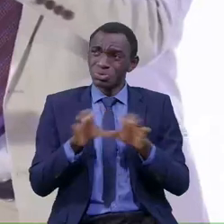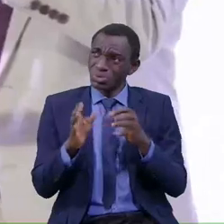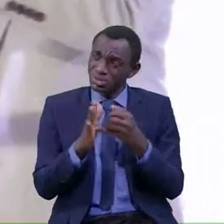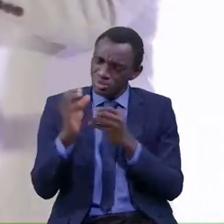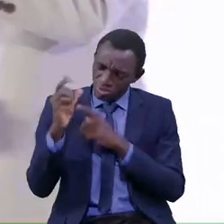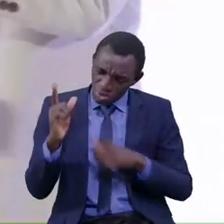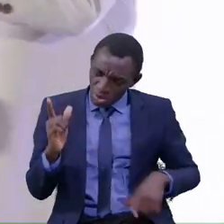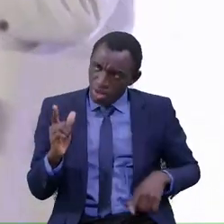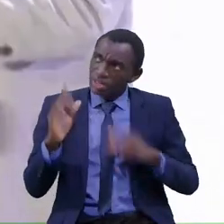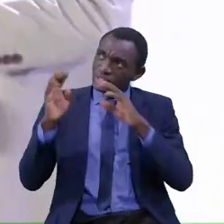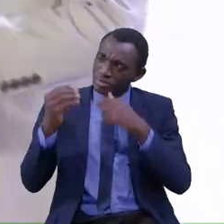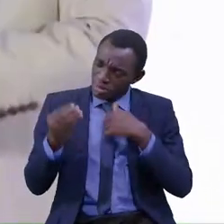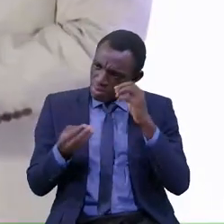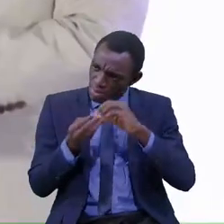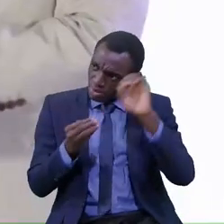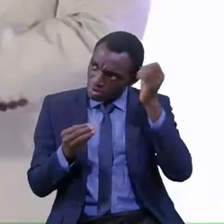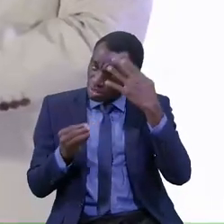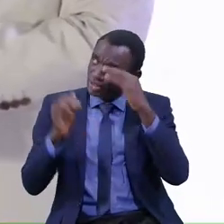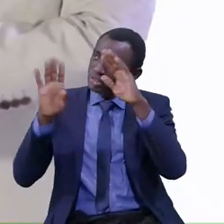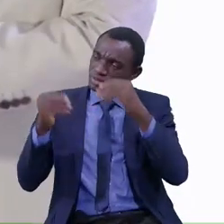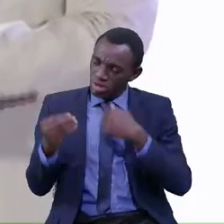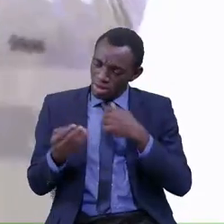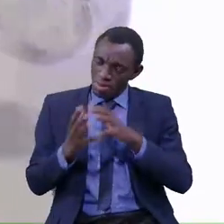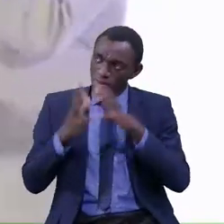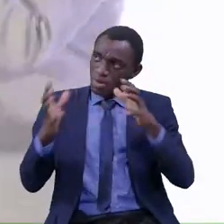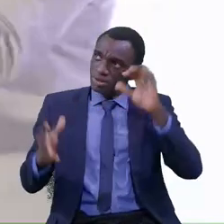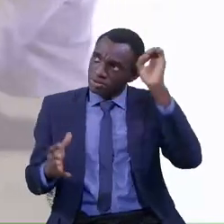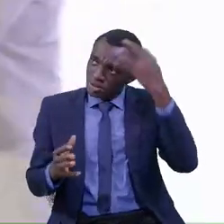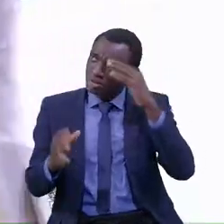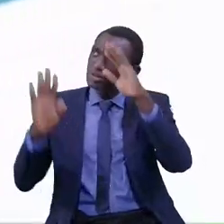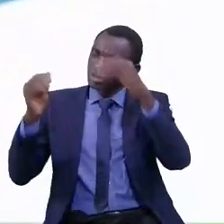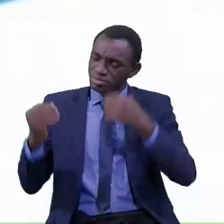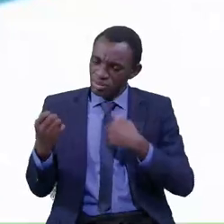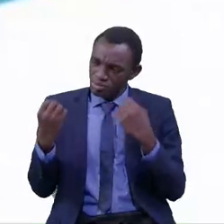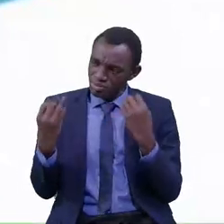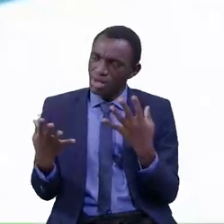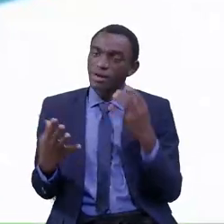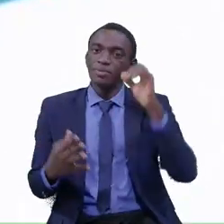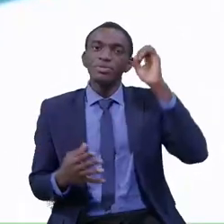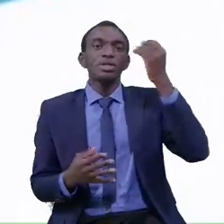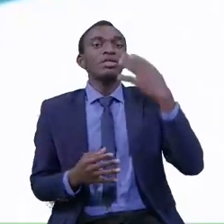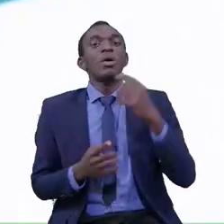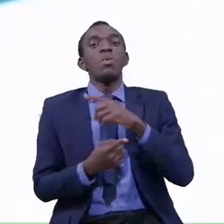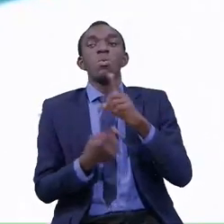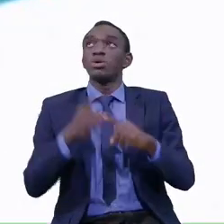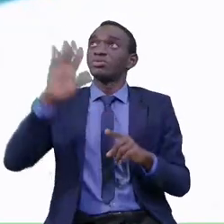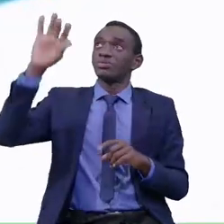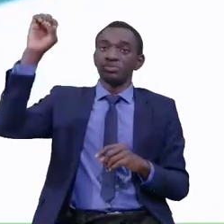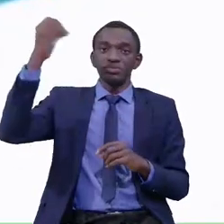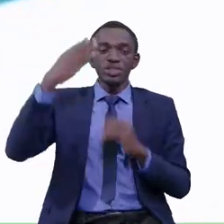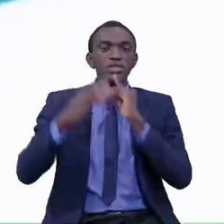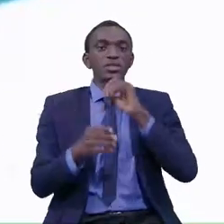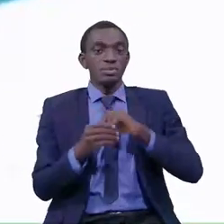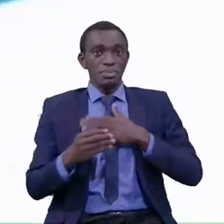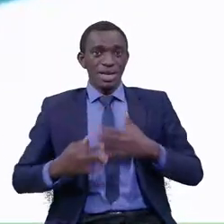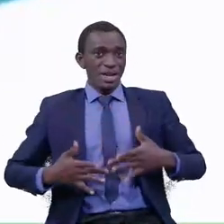plus de grâce. Donne-moi plus de grâce, beaucoup plus de grâce. Donne-moi une grâce multiple. Quand ta grâce est dans ma vie, tu ne vas